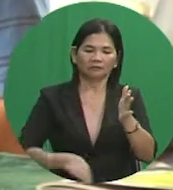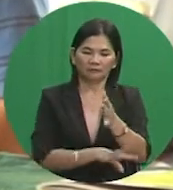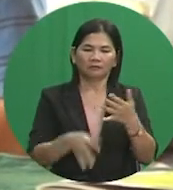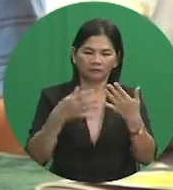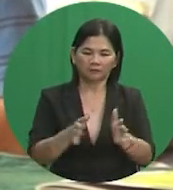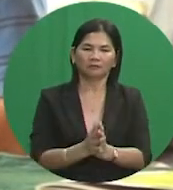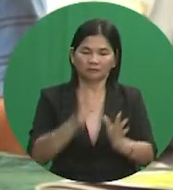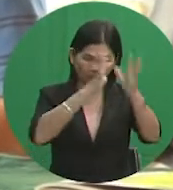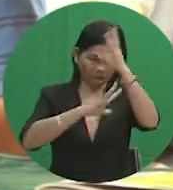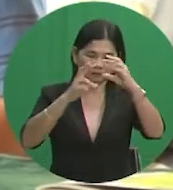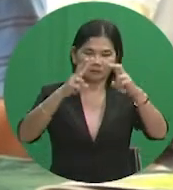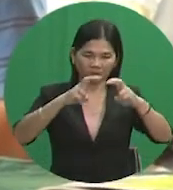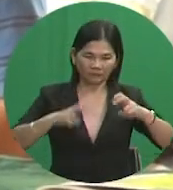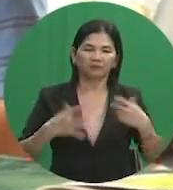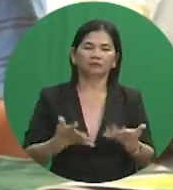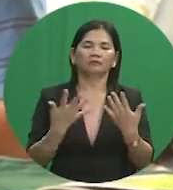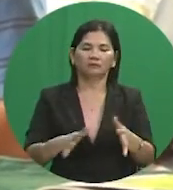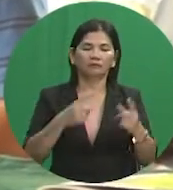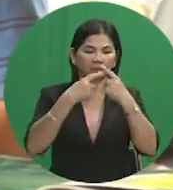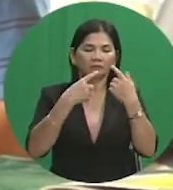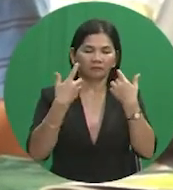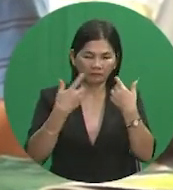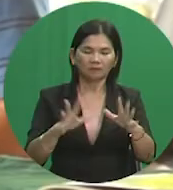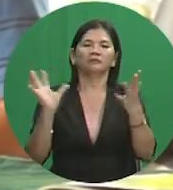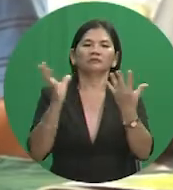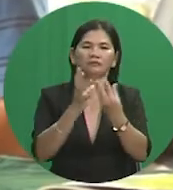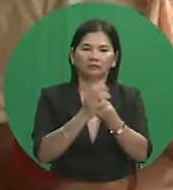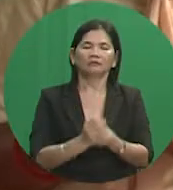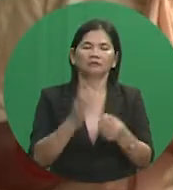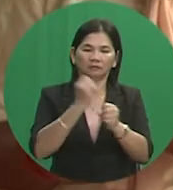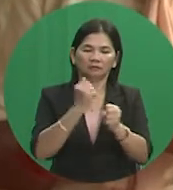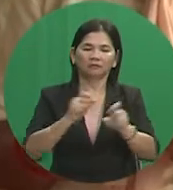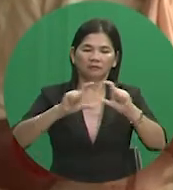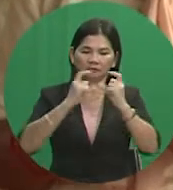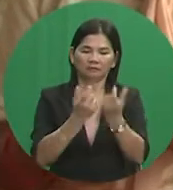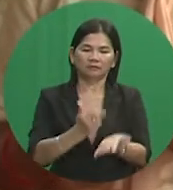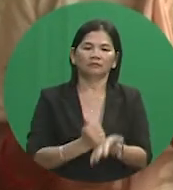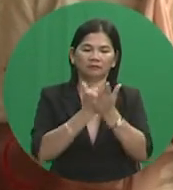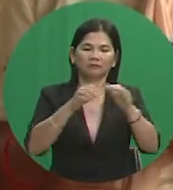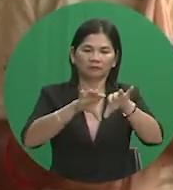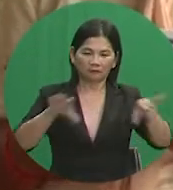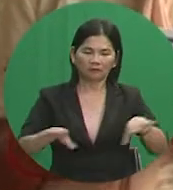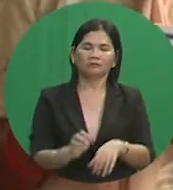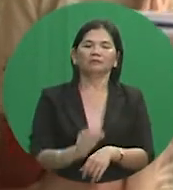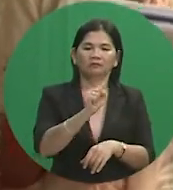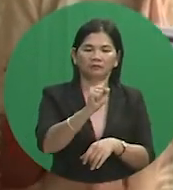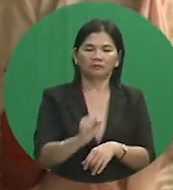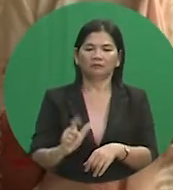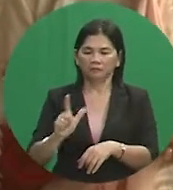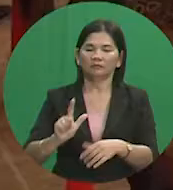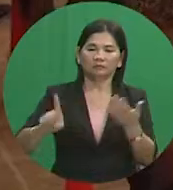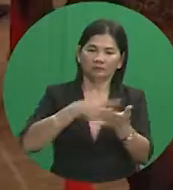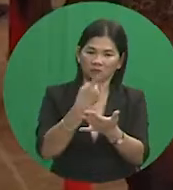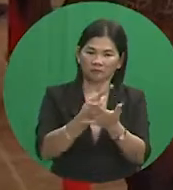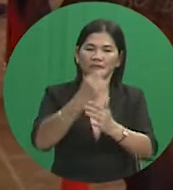ำใบศักดิ์ศรีสวรรค์ยศเนื้อสันดับเนื้อมาเตะจะบอลมวยจำนวนกลายปีกรมการเงียจงมลฐานสรกตรำเกาะบ้านเจ้าร่ว